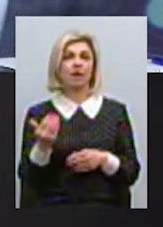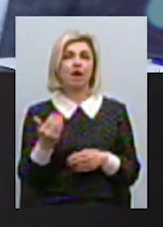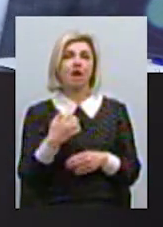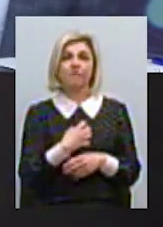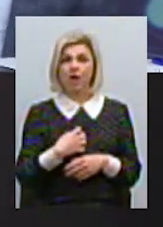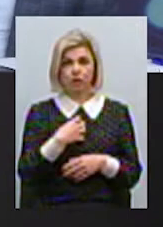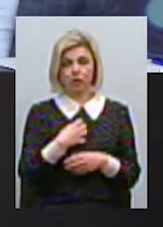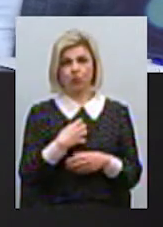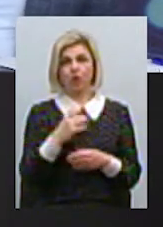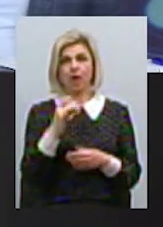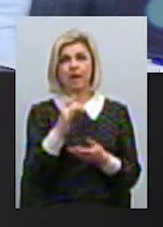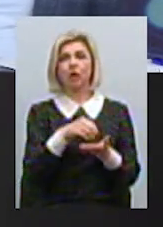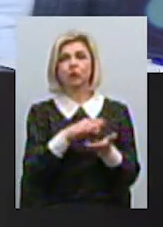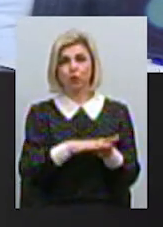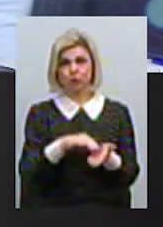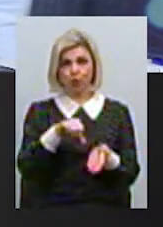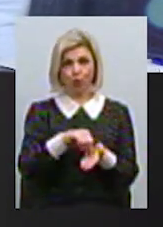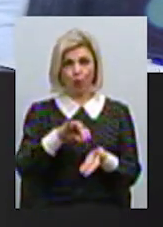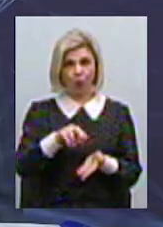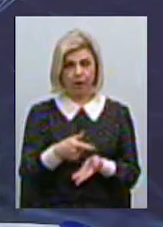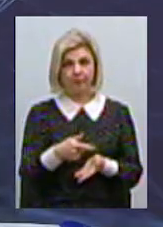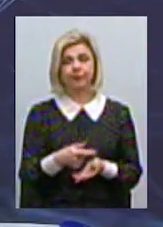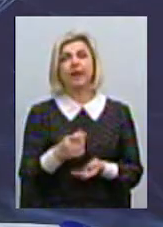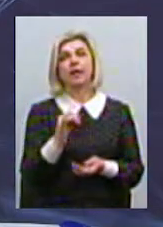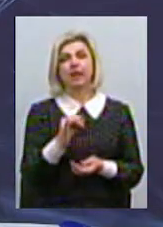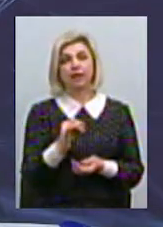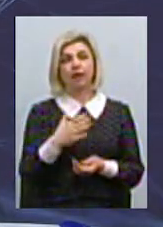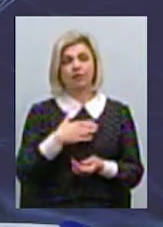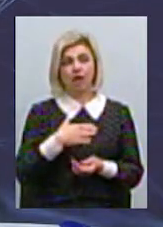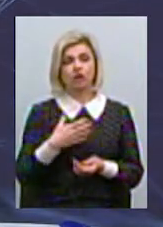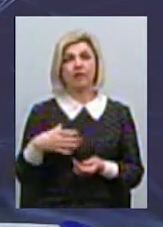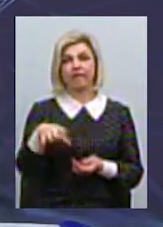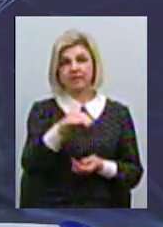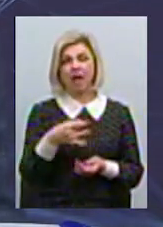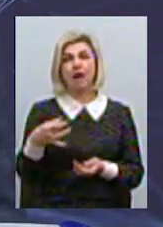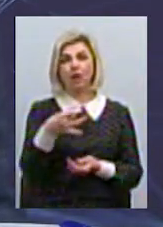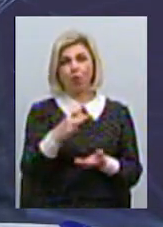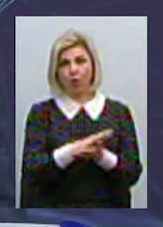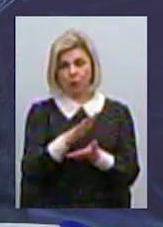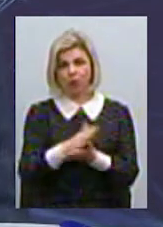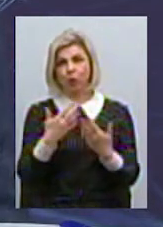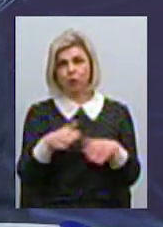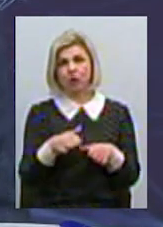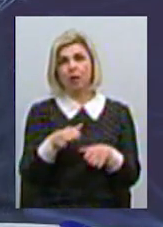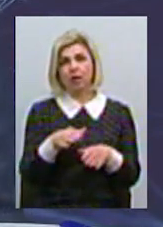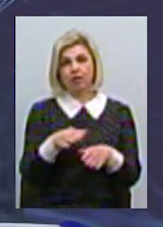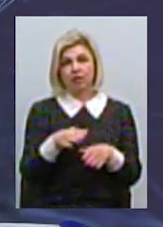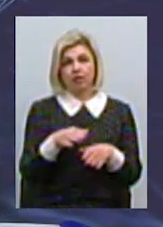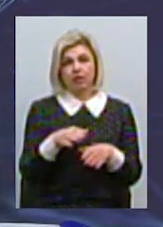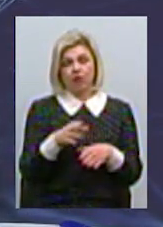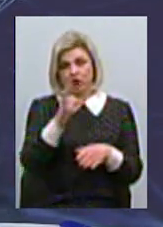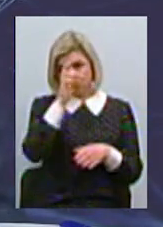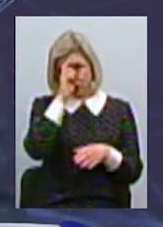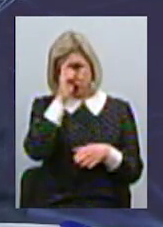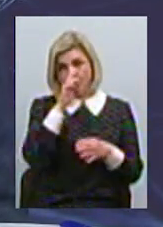ключову реєструючу роль. Хочу зазначити, що наші всі районки, вони пройшли процедуру